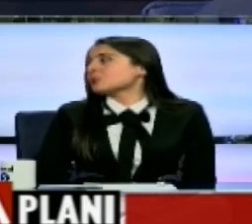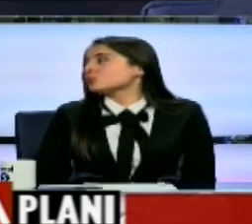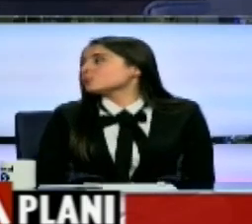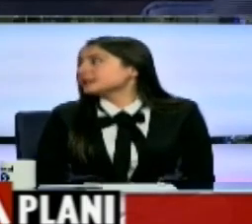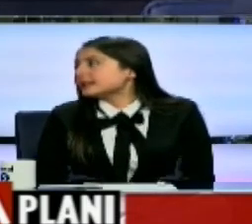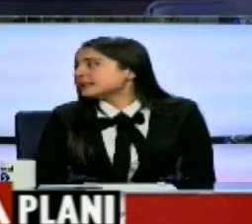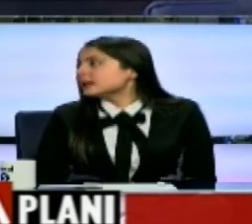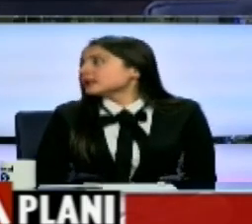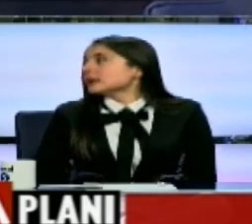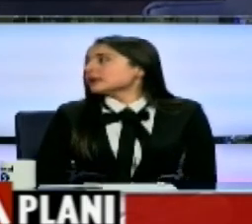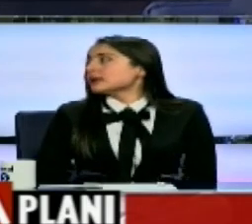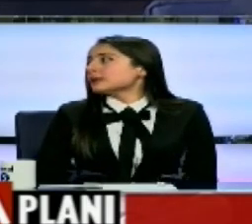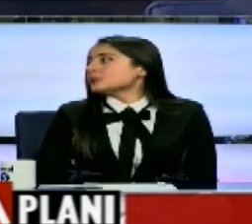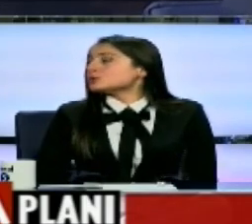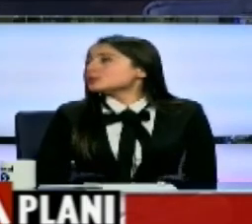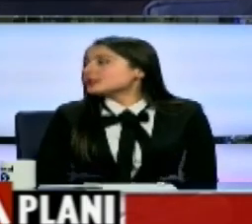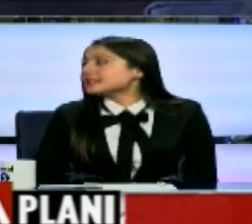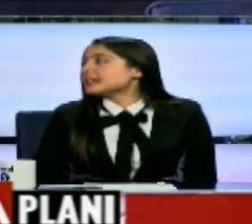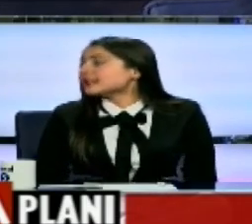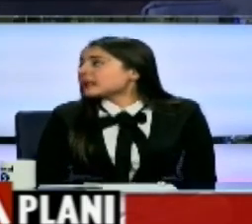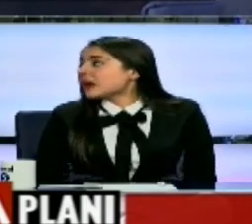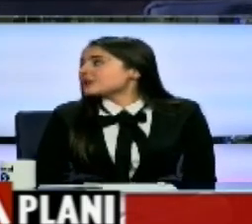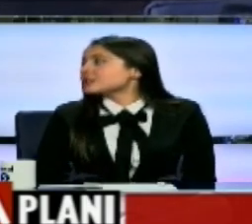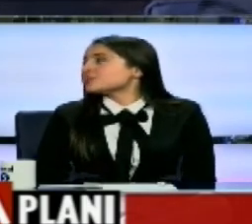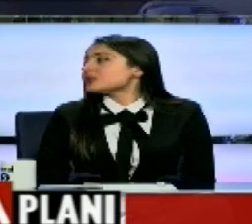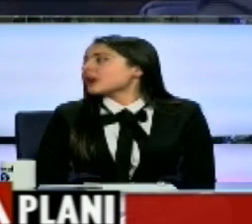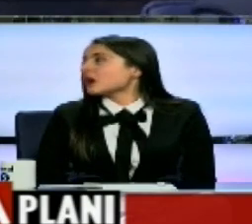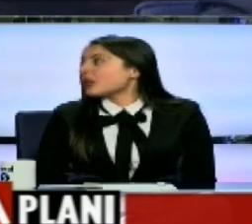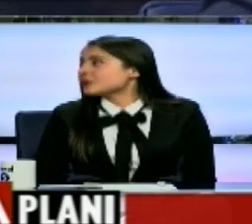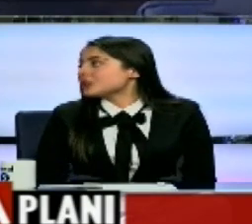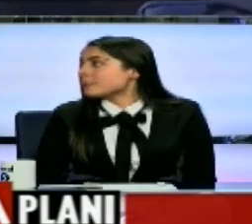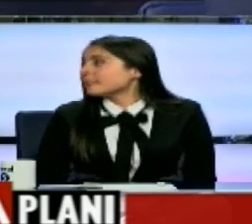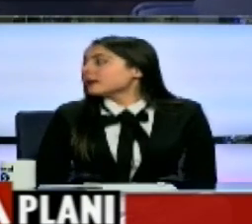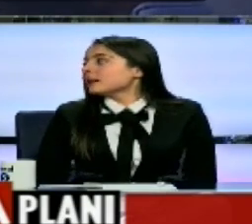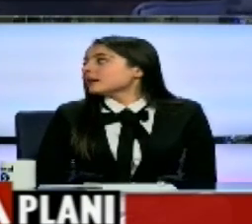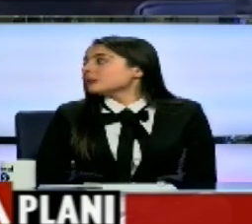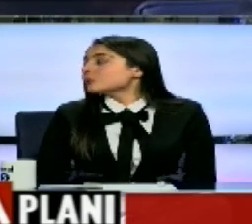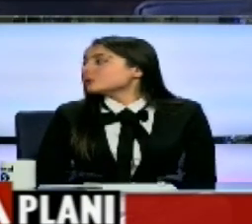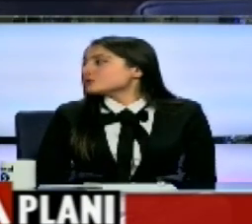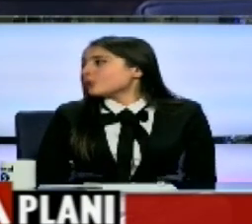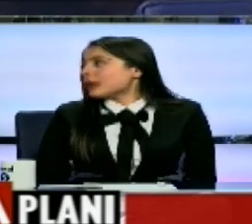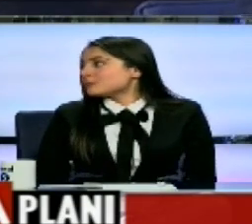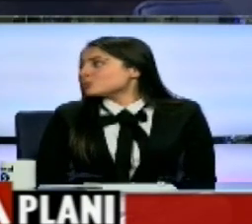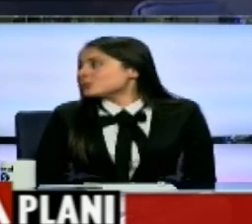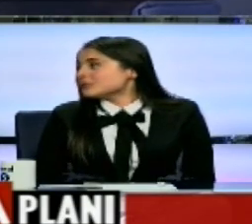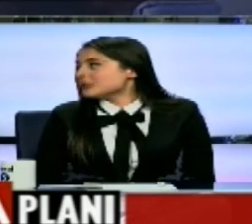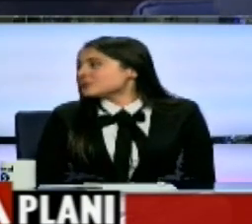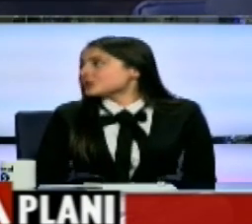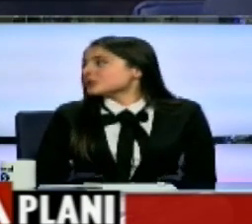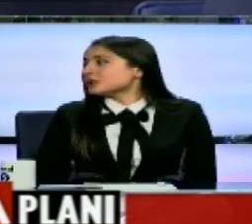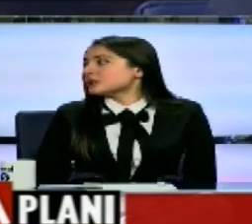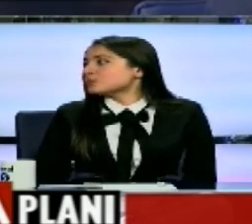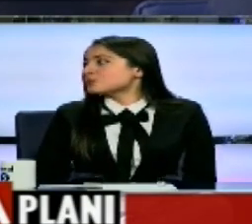engel grubumu değil. Bütün Türkiye'deki engelli kardeşlerim için ayağa kalkacağım. Bu çok önemli bir süreç benim